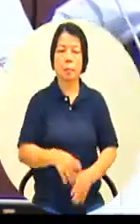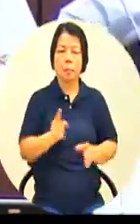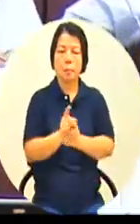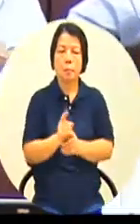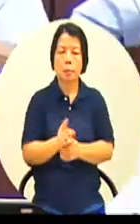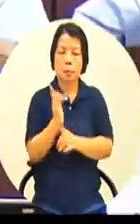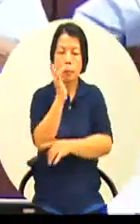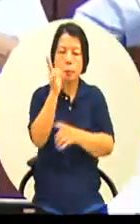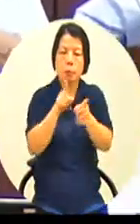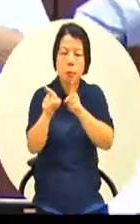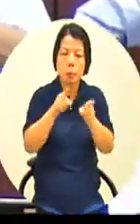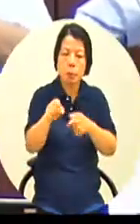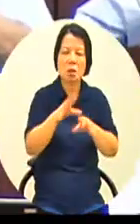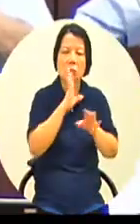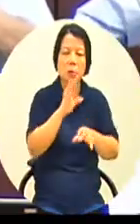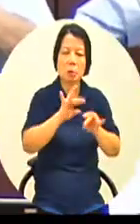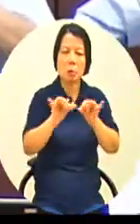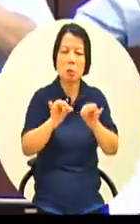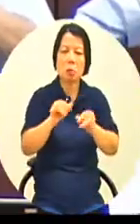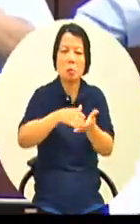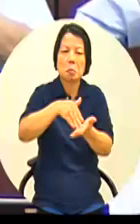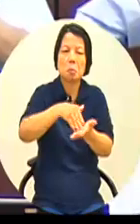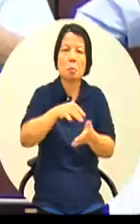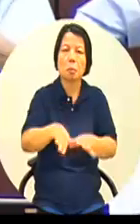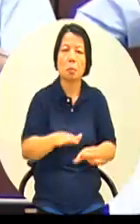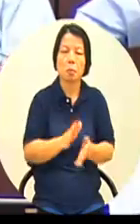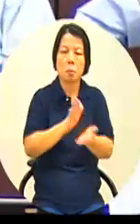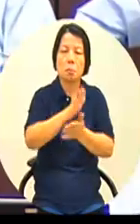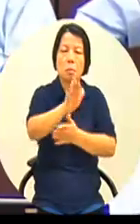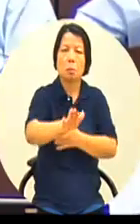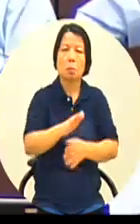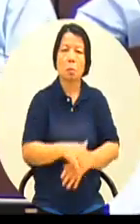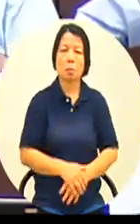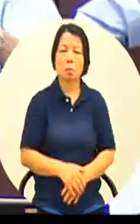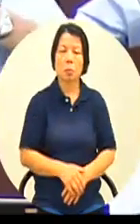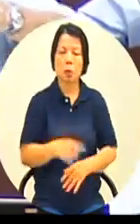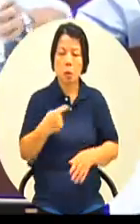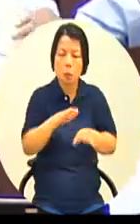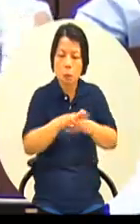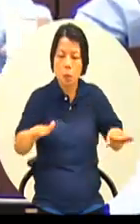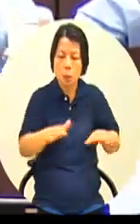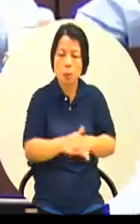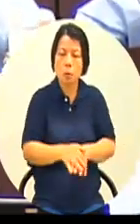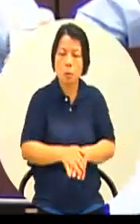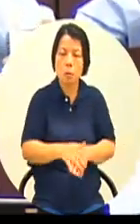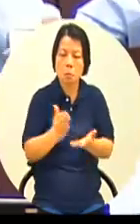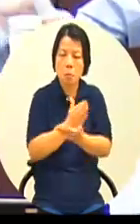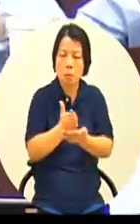是一个地质滑动的所在，所以话这未来若是讲，哎，做一寡安全性的评估。